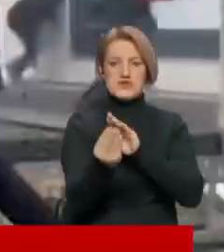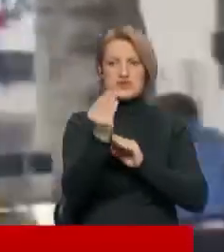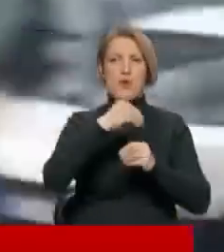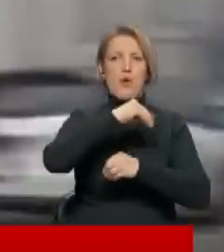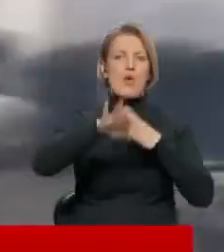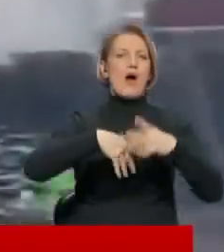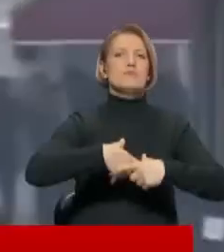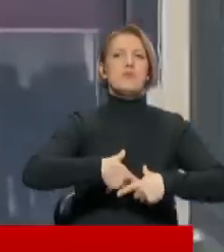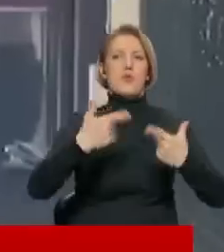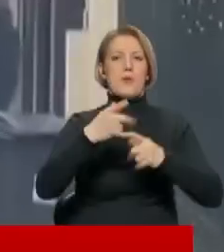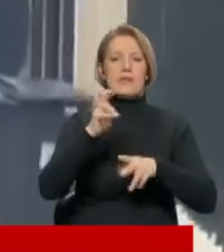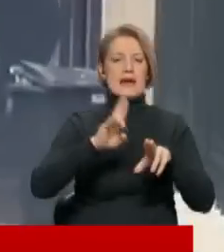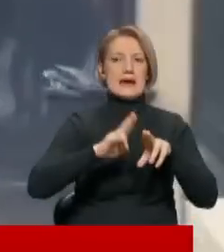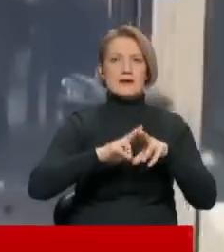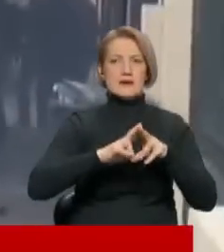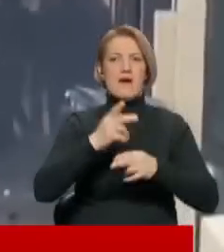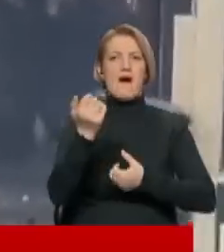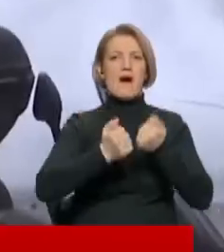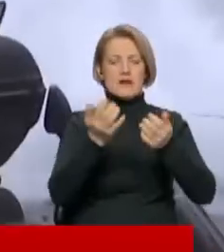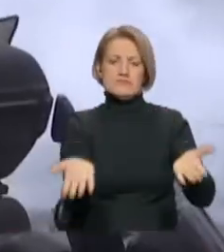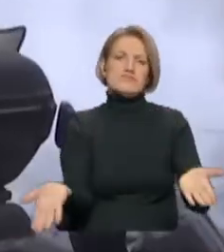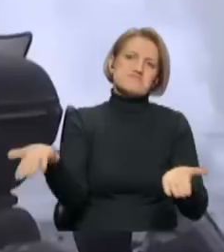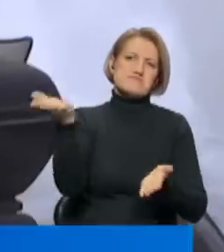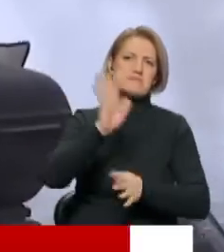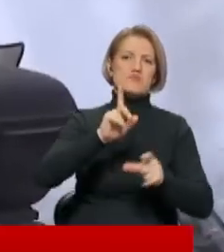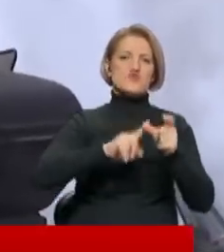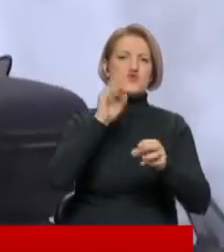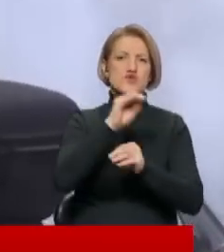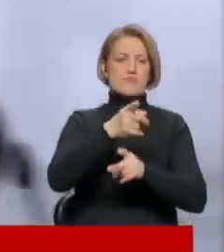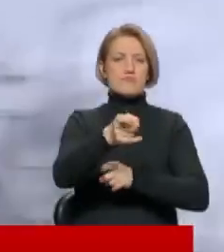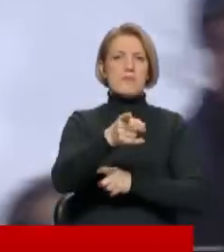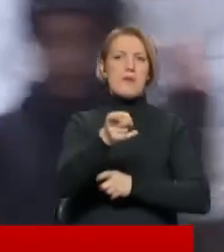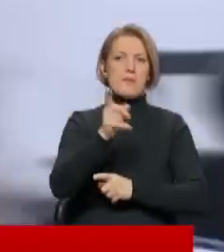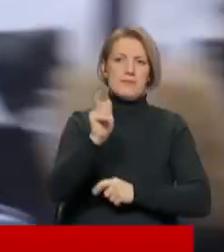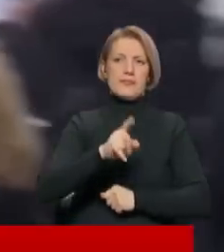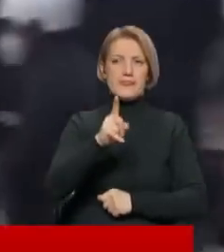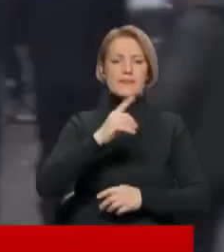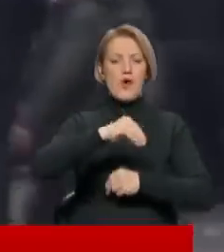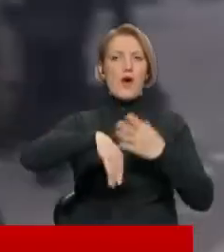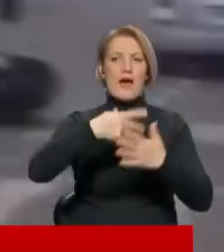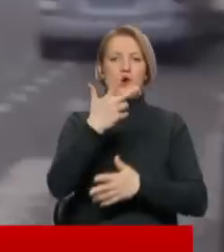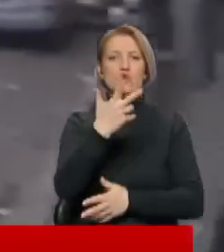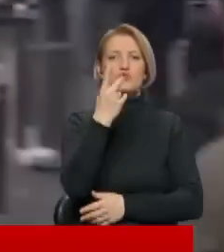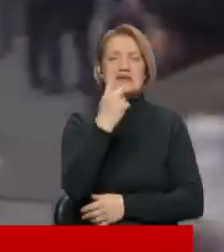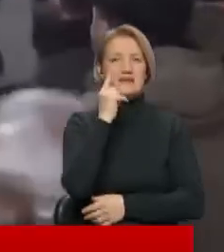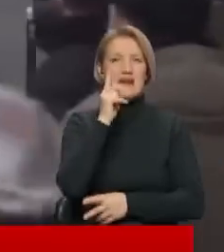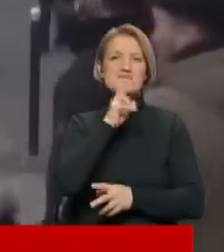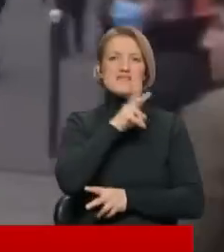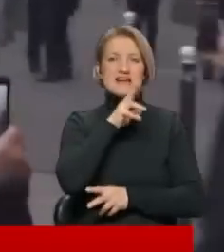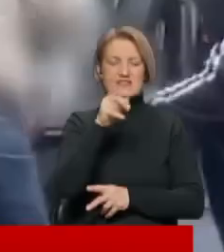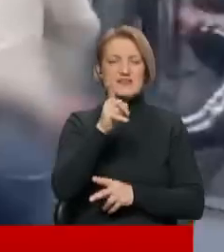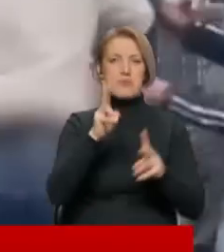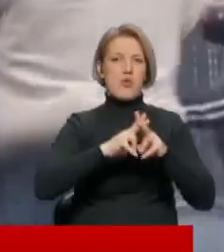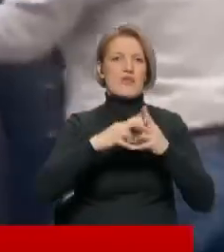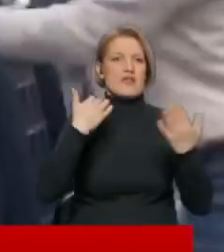olaylar büyüdüğü PKK yandaşları araçları ters çevirdi çöp konteynerlerinin ateşe verdi olaylarda 31 Fransız polisi